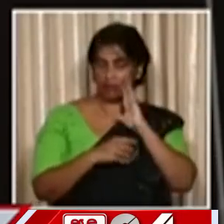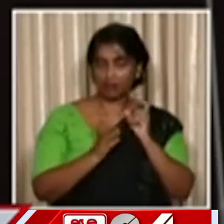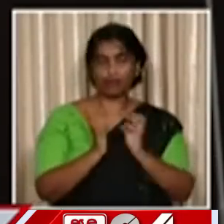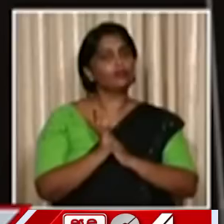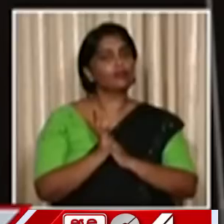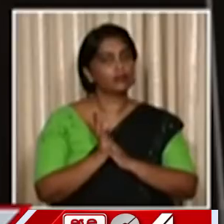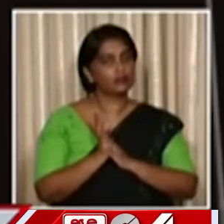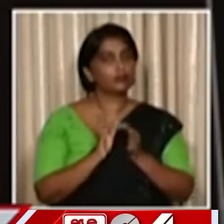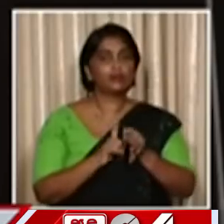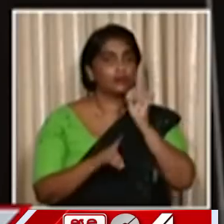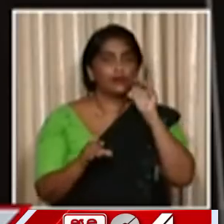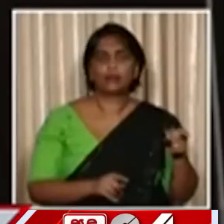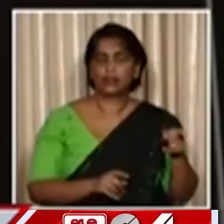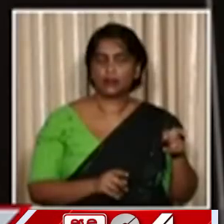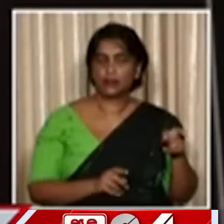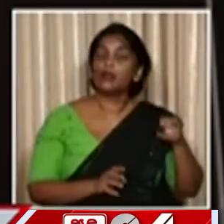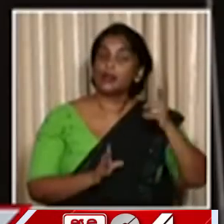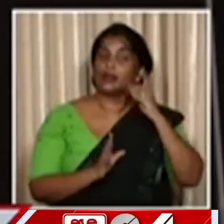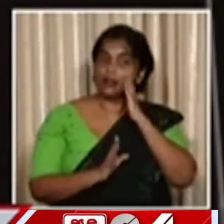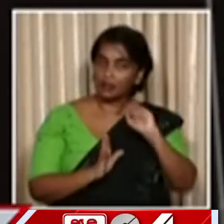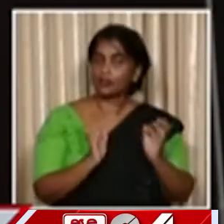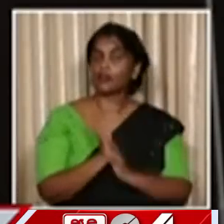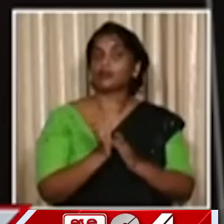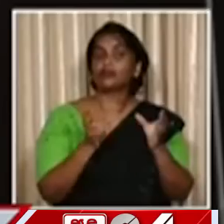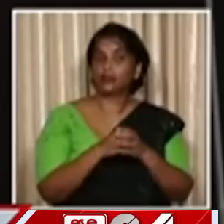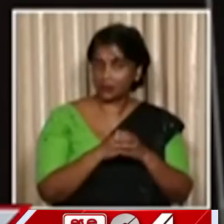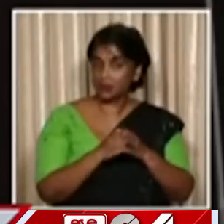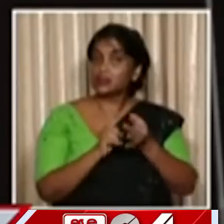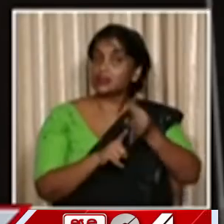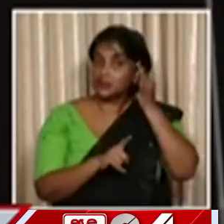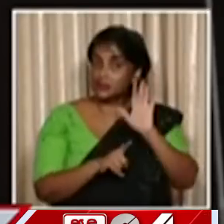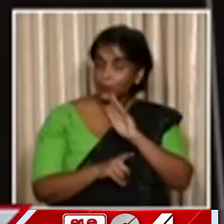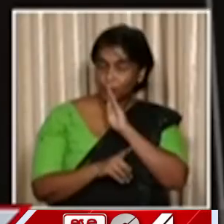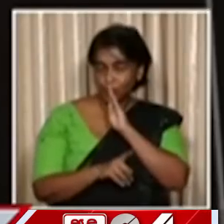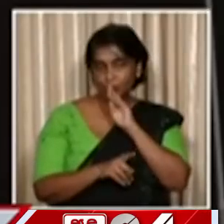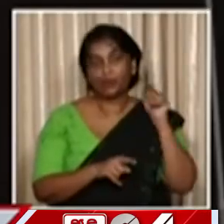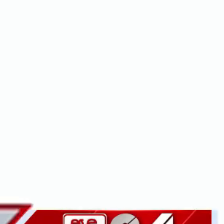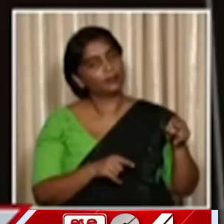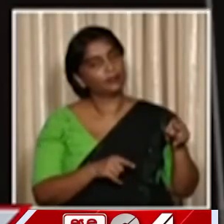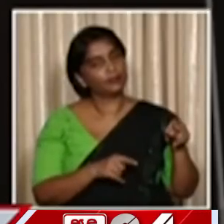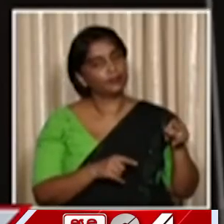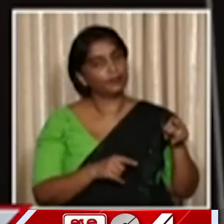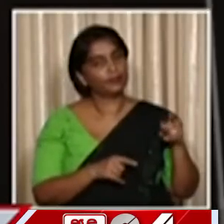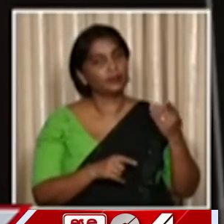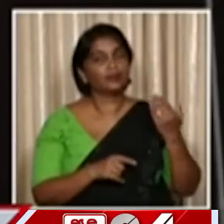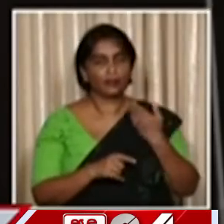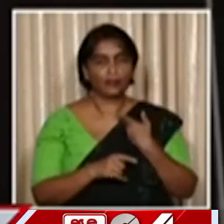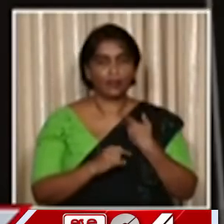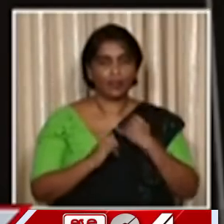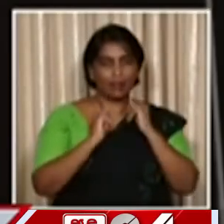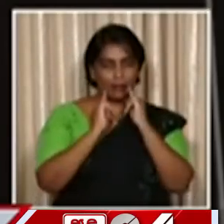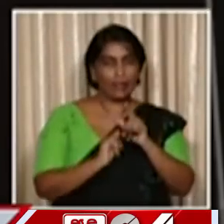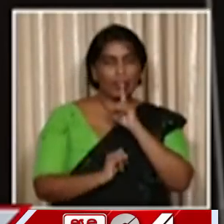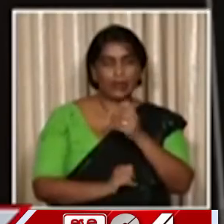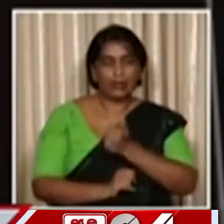කොමිෂන් සභාවක සභාපති කෙනෙක් නෙවෙයි සුවාදීන කොමිෂන් සභාවක සභාපති කෙනෙක් තියා මෙතුමා මේ මම මේක නරක විදිහට කතා